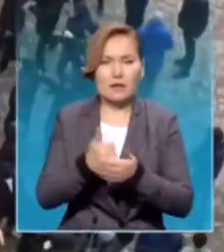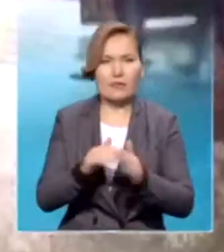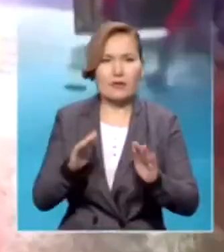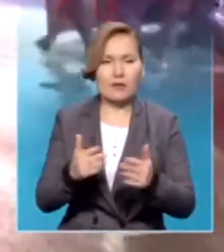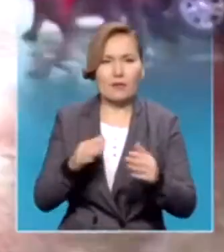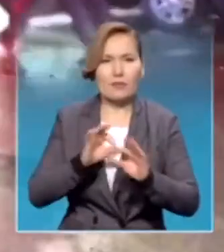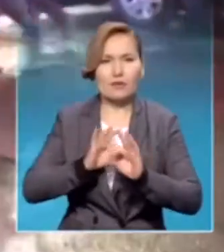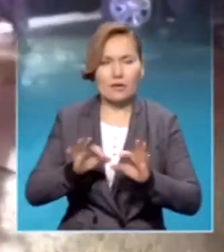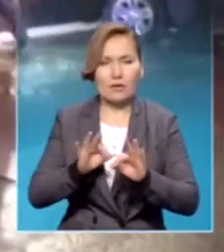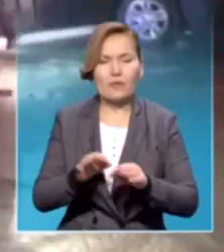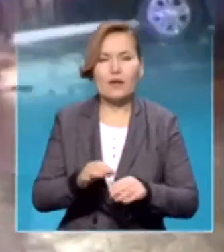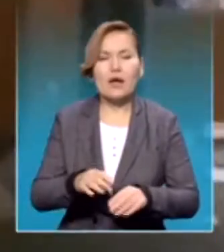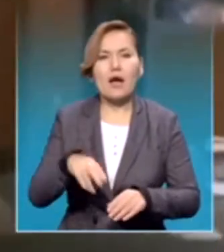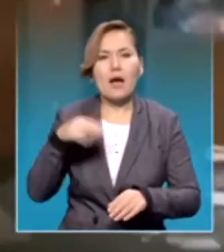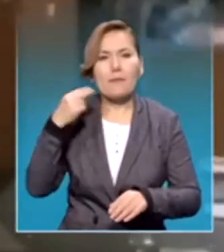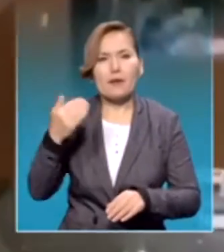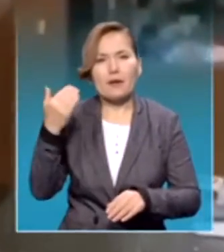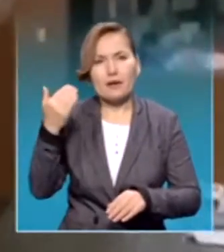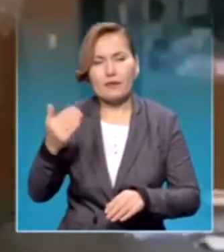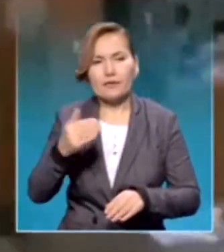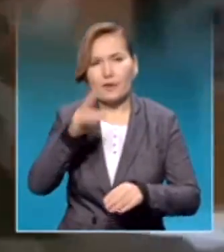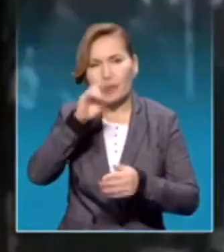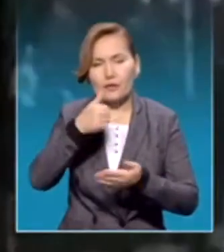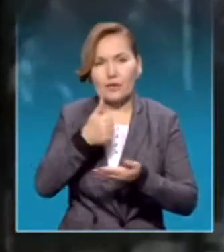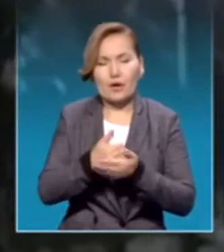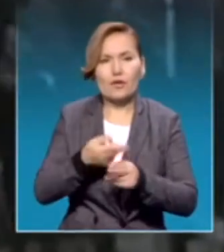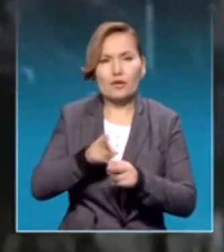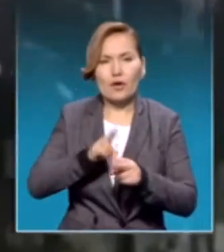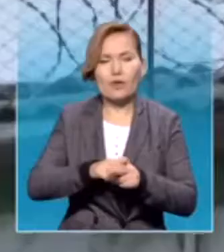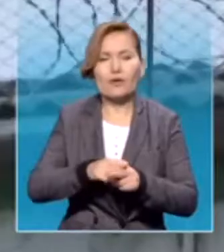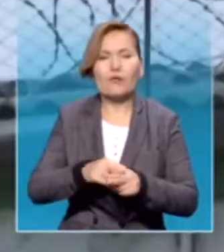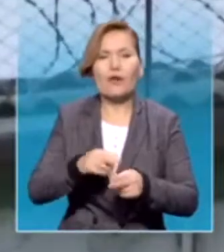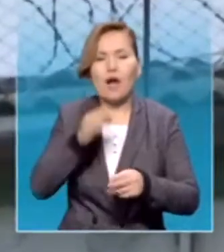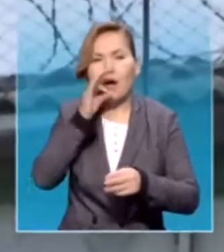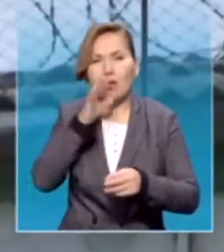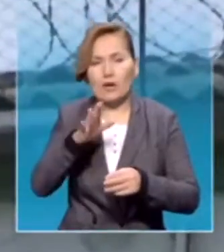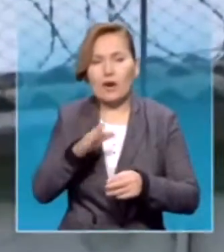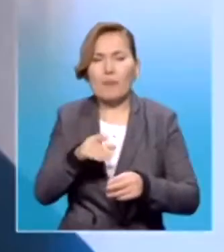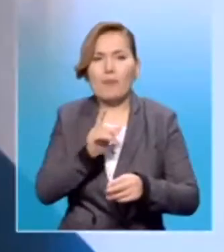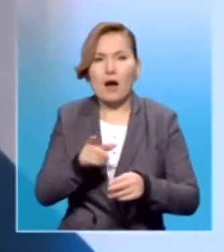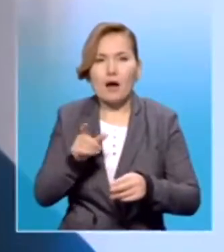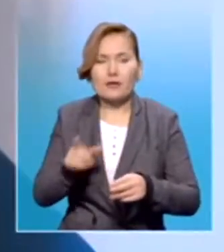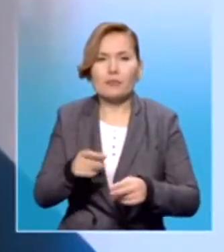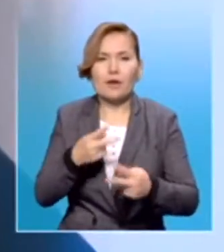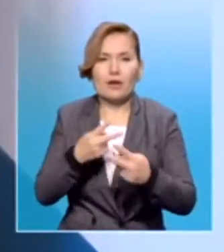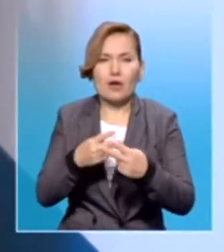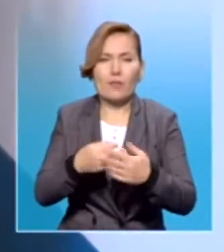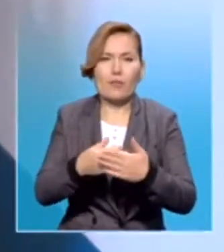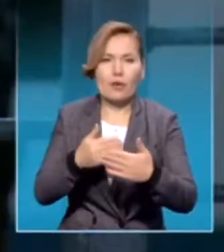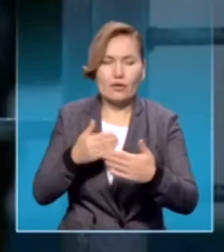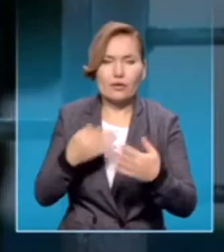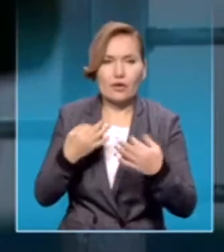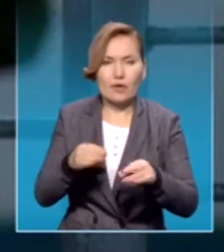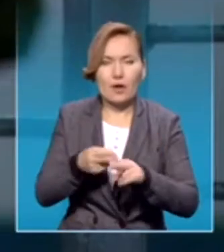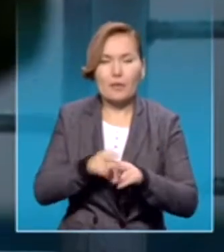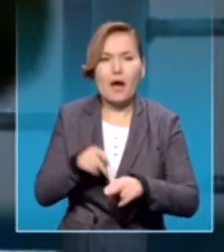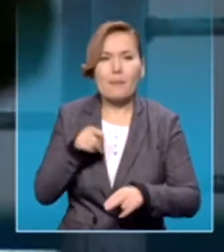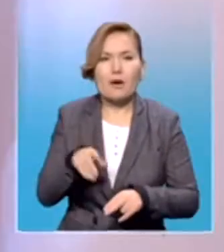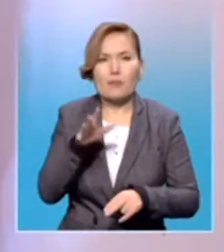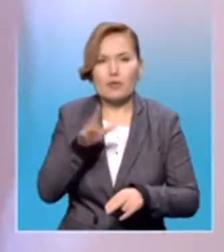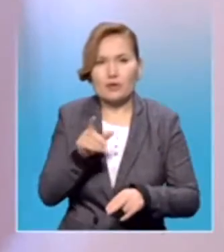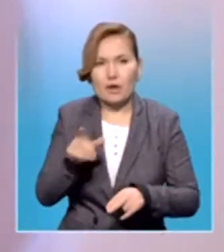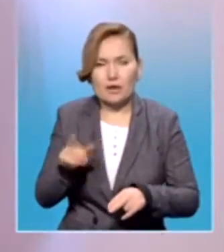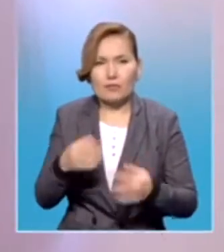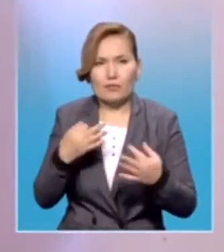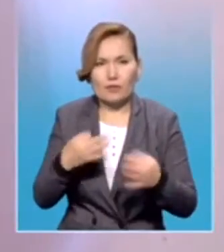Мемлекет басшысы Қасым-Жомарт Тоқаев рақымшылық жасау туралы заңға қол қойды. Қаңтар оқиғасы бойынша бір реттік рақымшылыққа 1,5 мыңдай адам